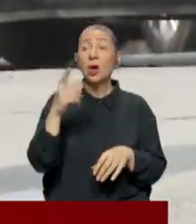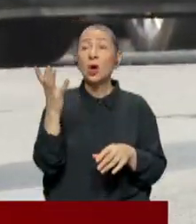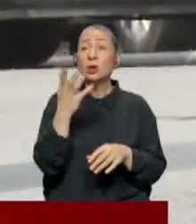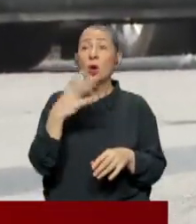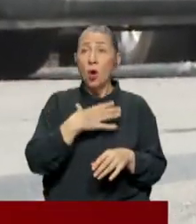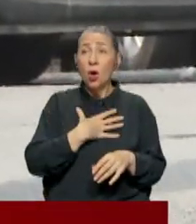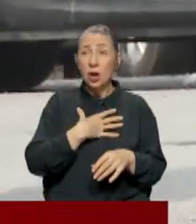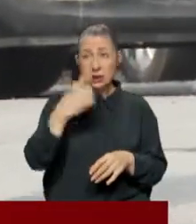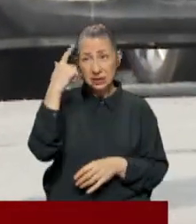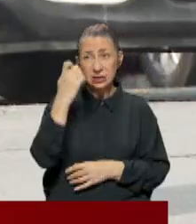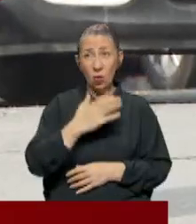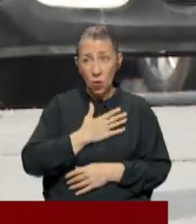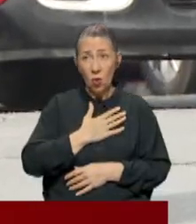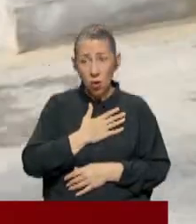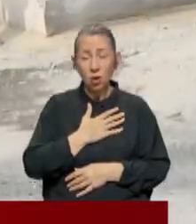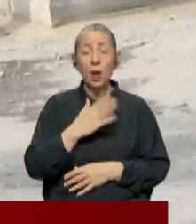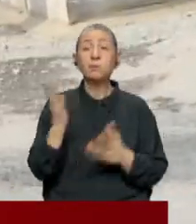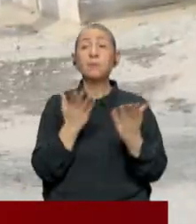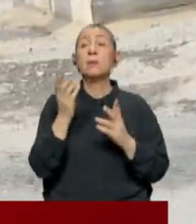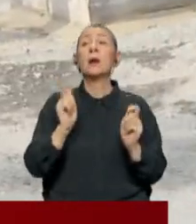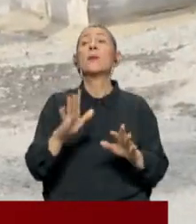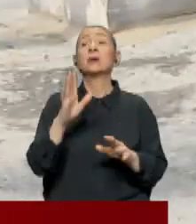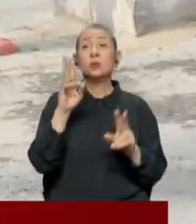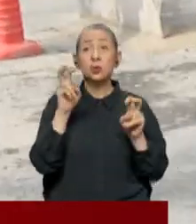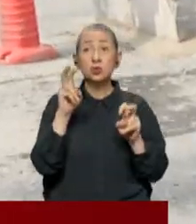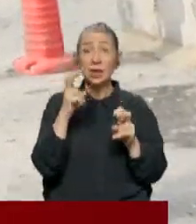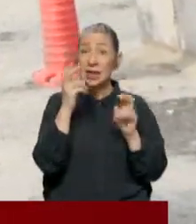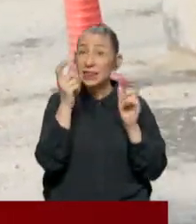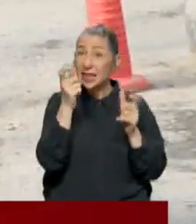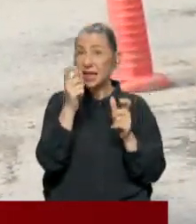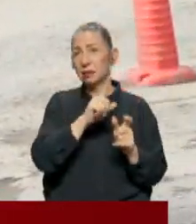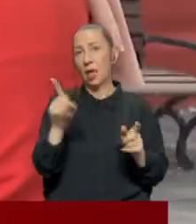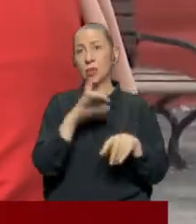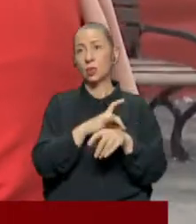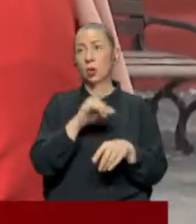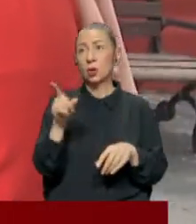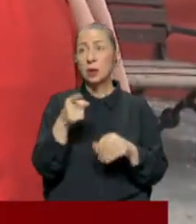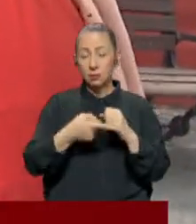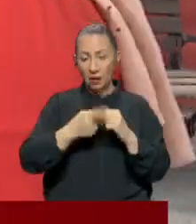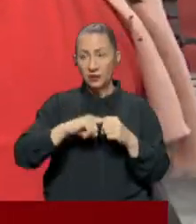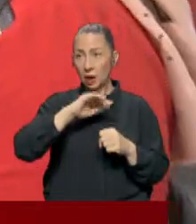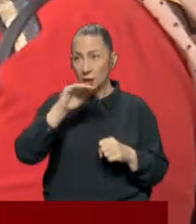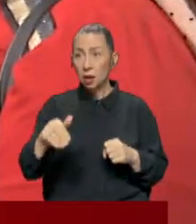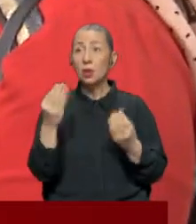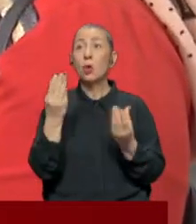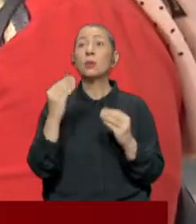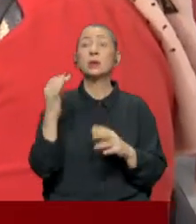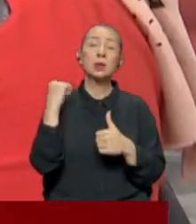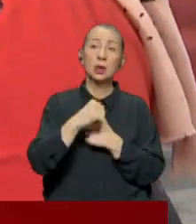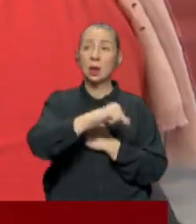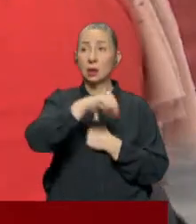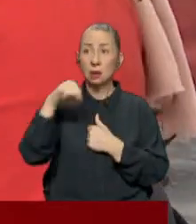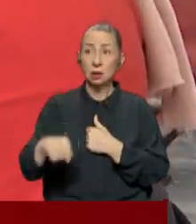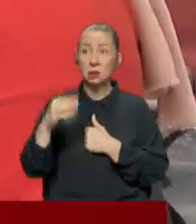aylarca sürebilen inatçı öksürüğün ihmal edilmemesi konusunda hastaları uyardı. Geçen hafta da getirdik, iyileşmediler, yine